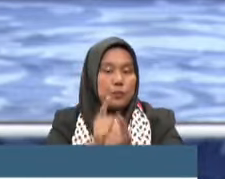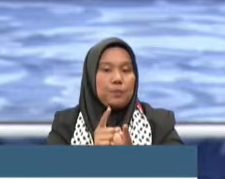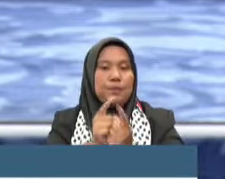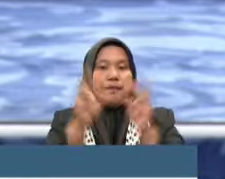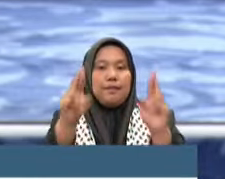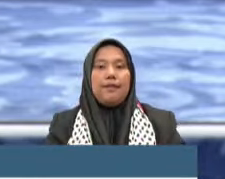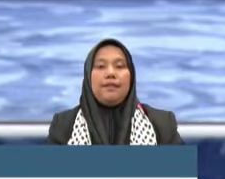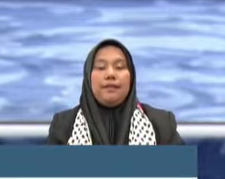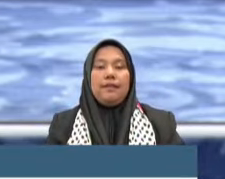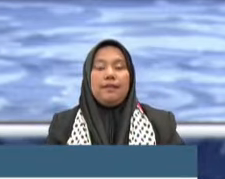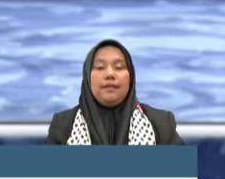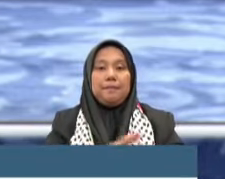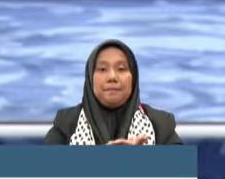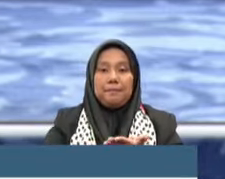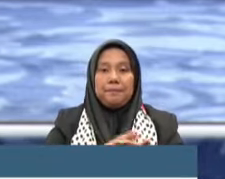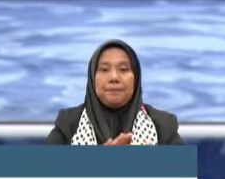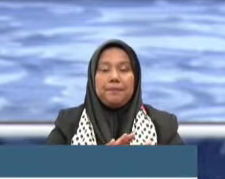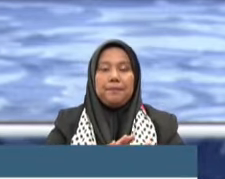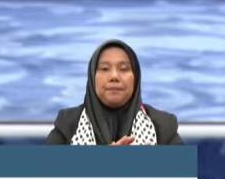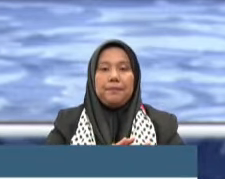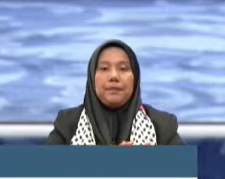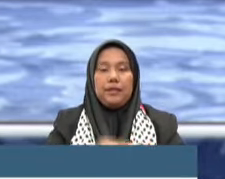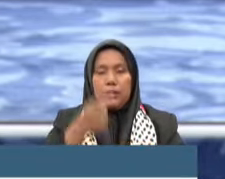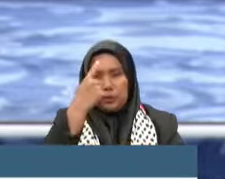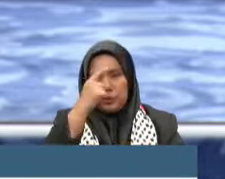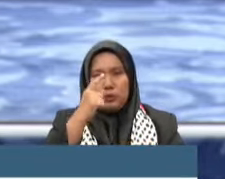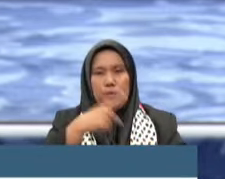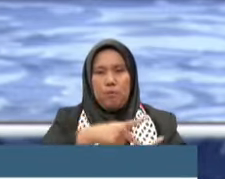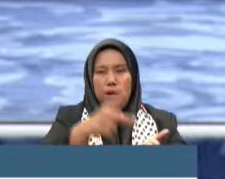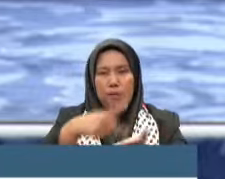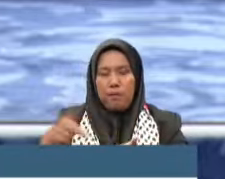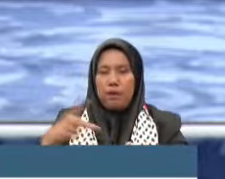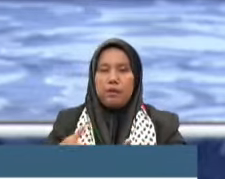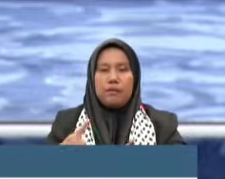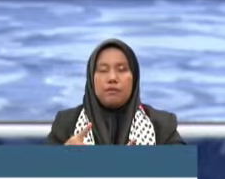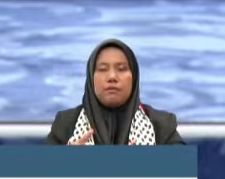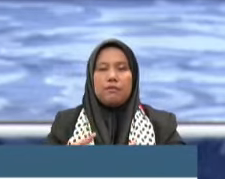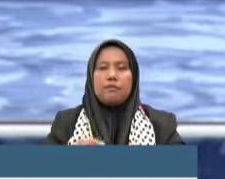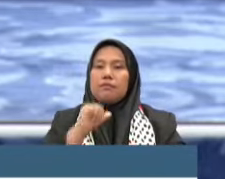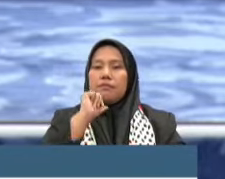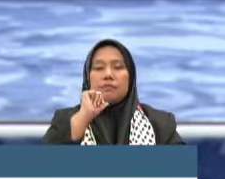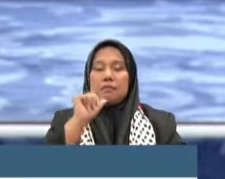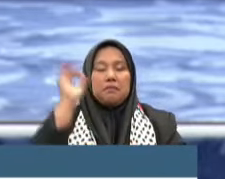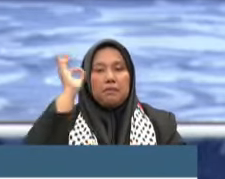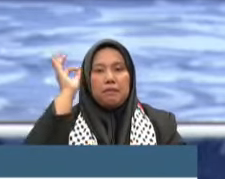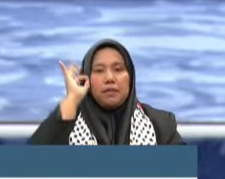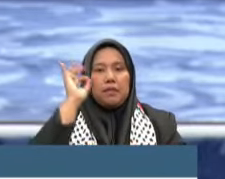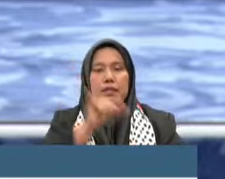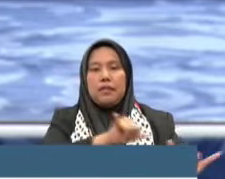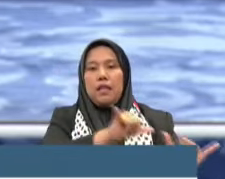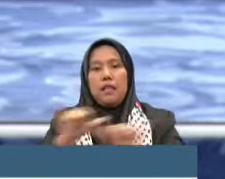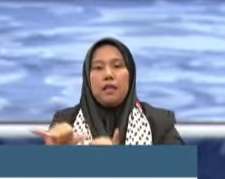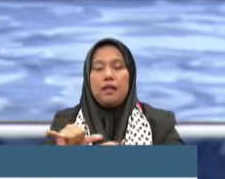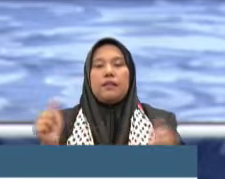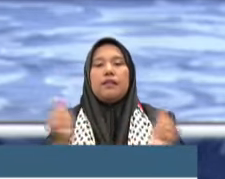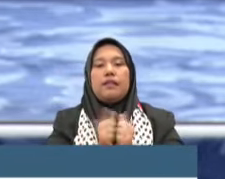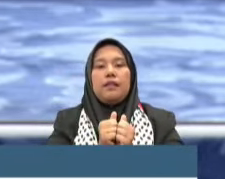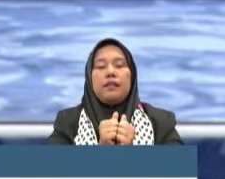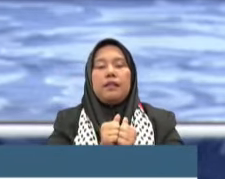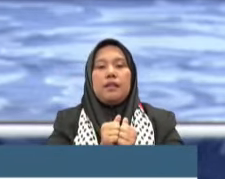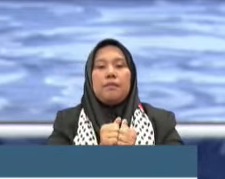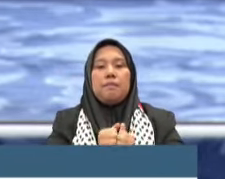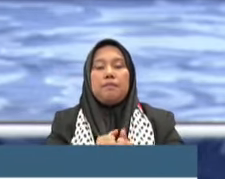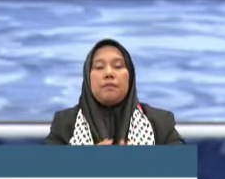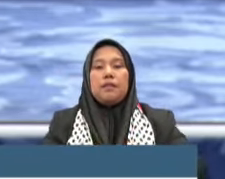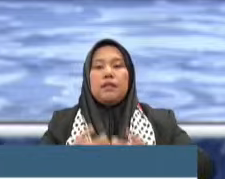untuk berbelanja lebih daripada itu, saya tidak fikir ia selaras dengan prinsip pengurusan cekap